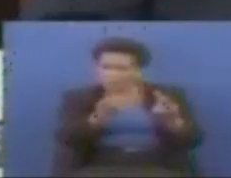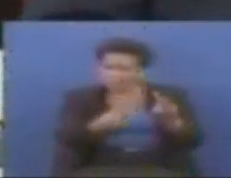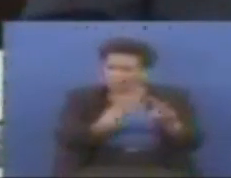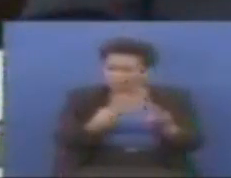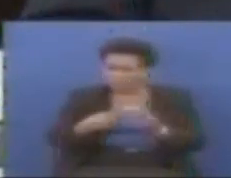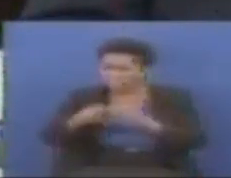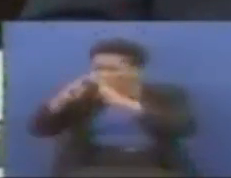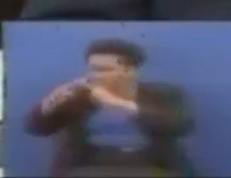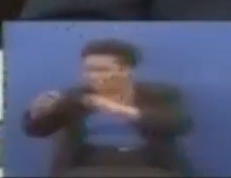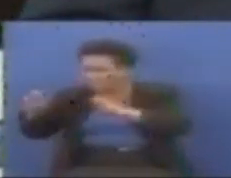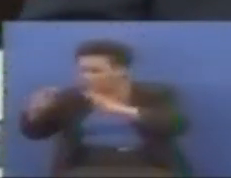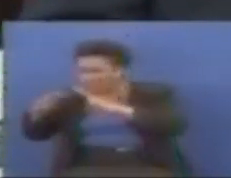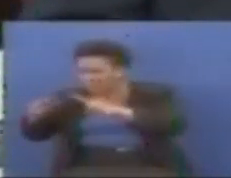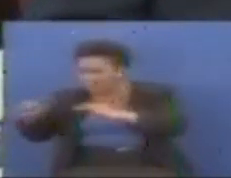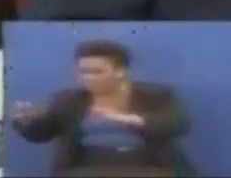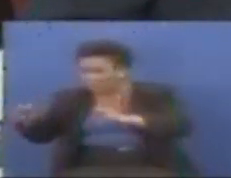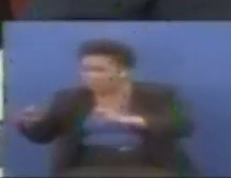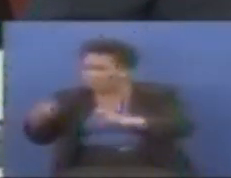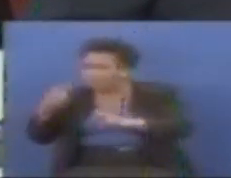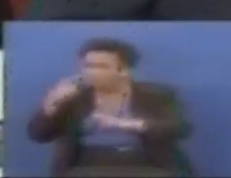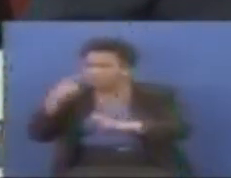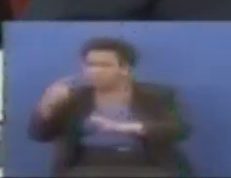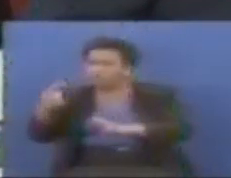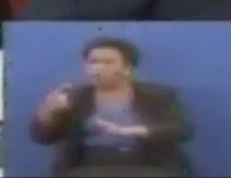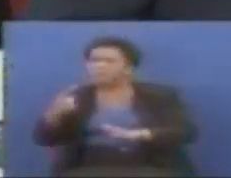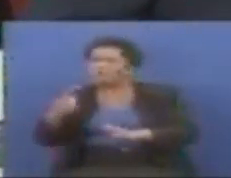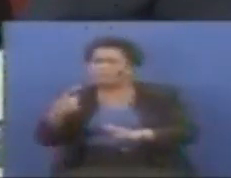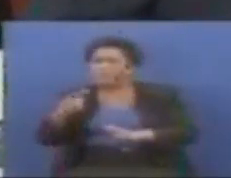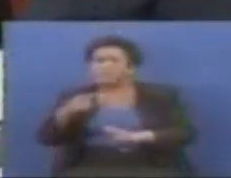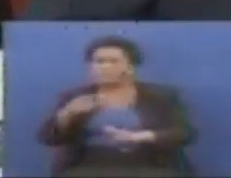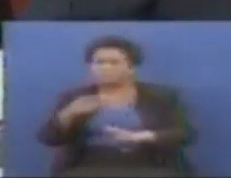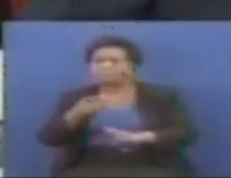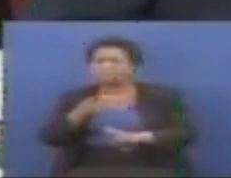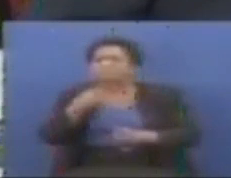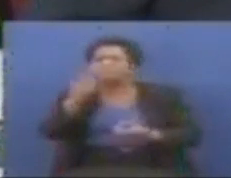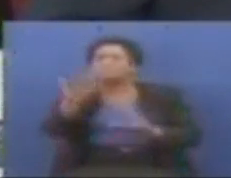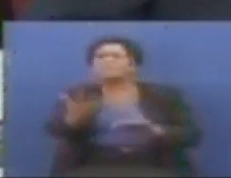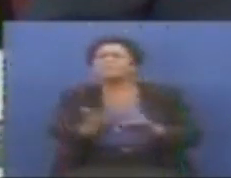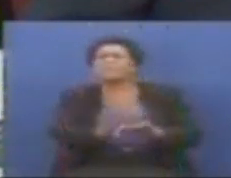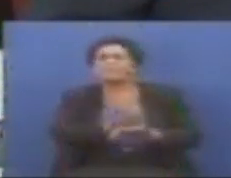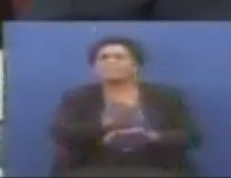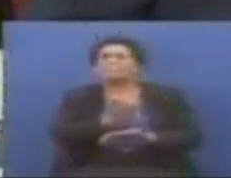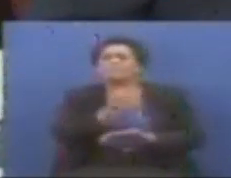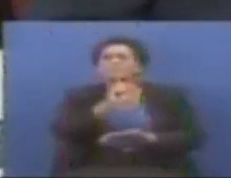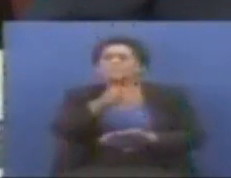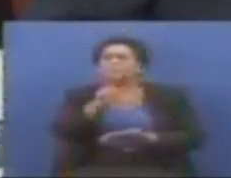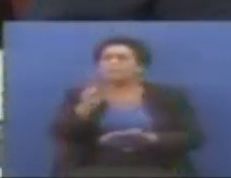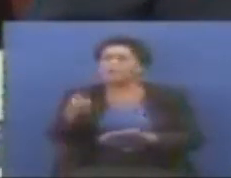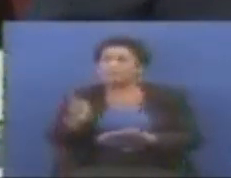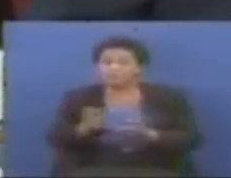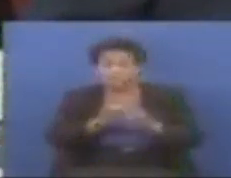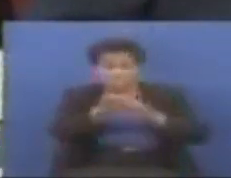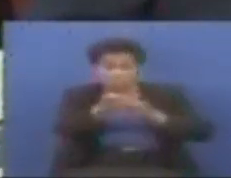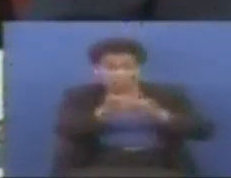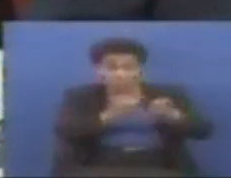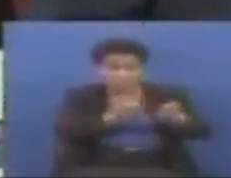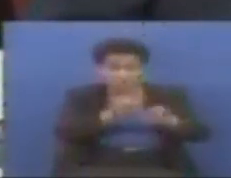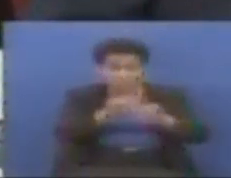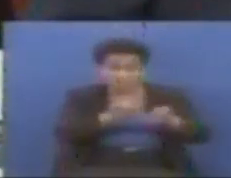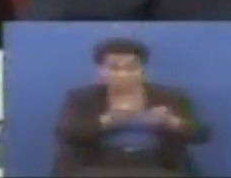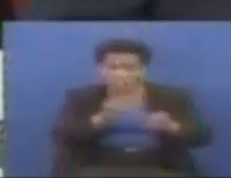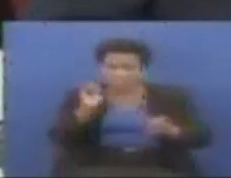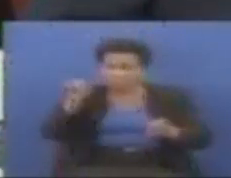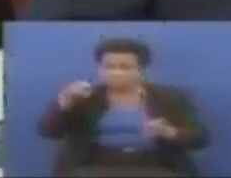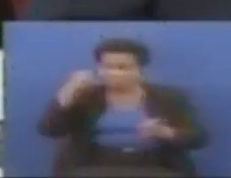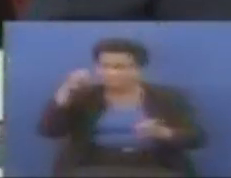ambavyo walikwenda kwa rehab. Sasa serikali ina mpango gani kuwezesha chuo